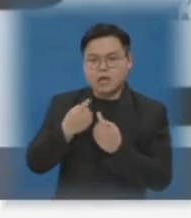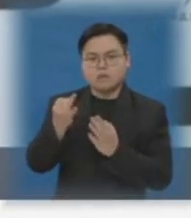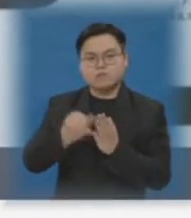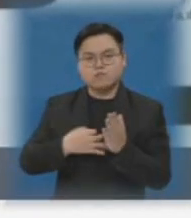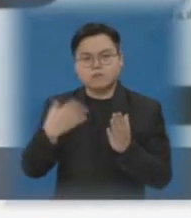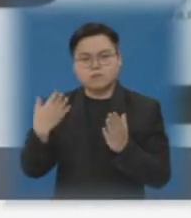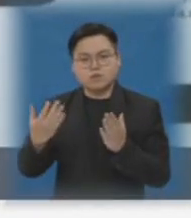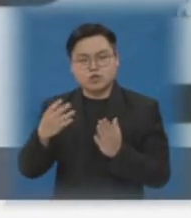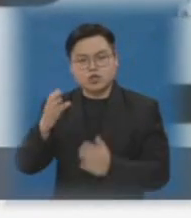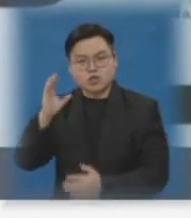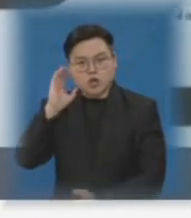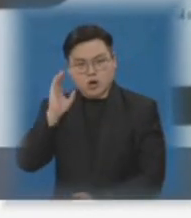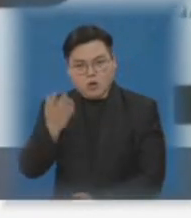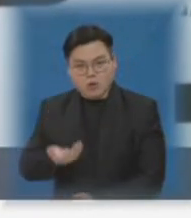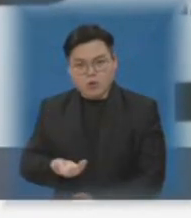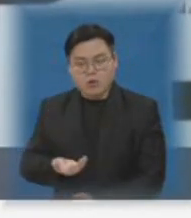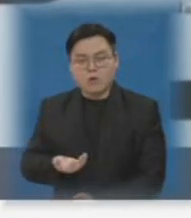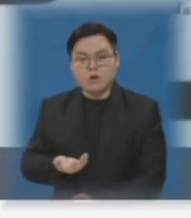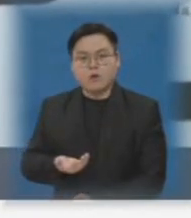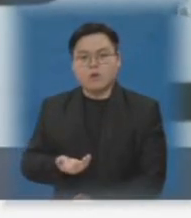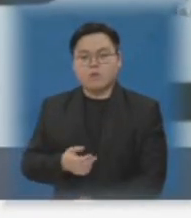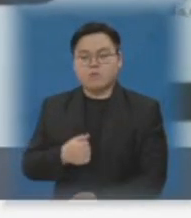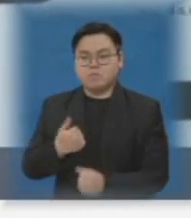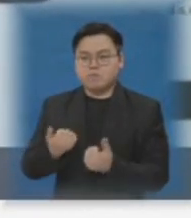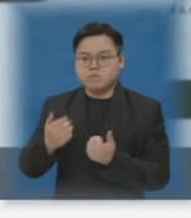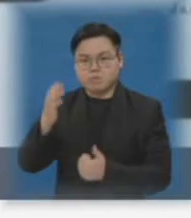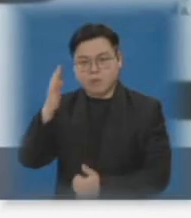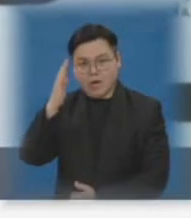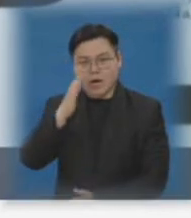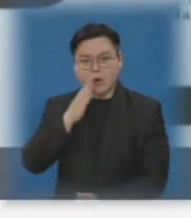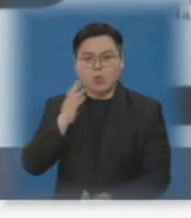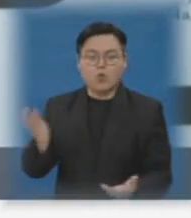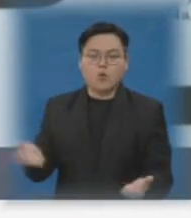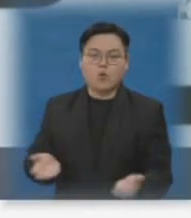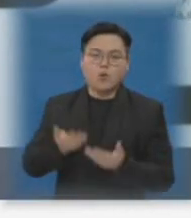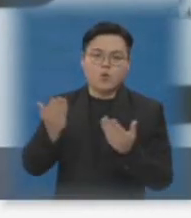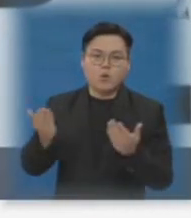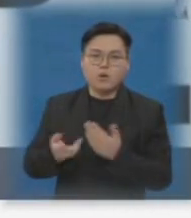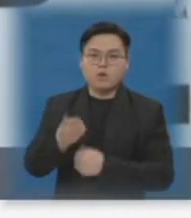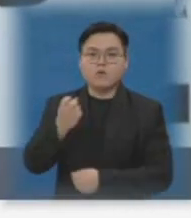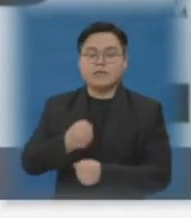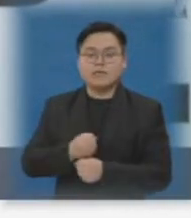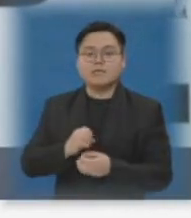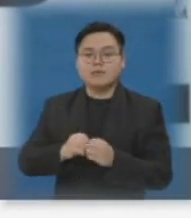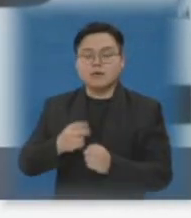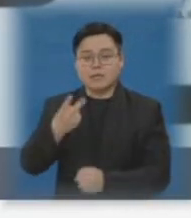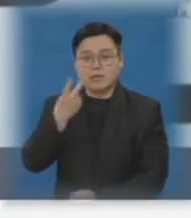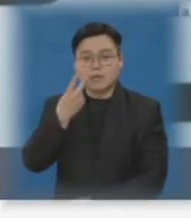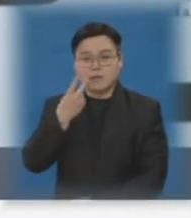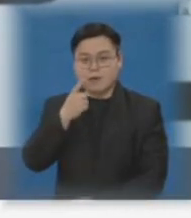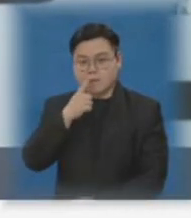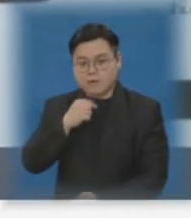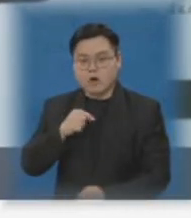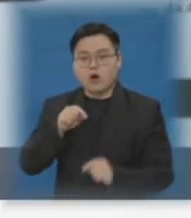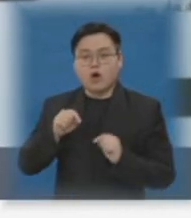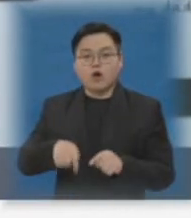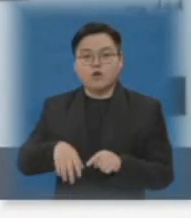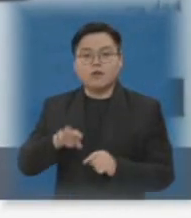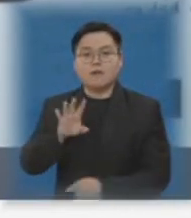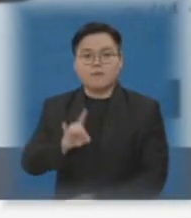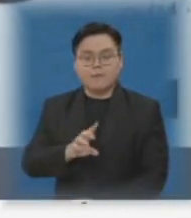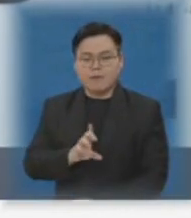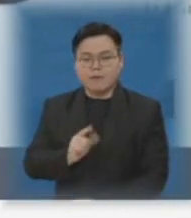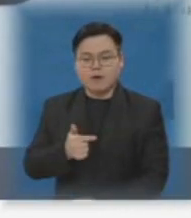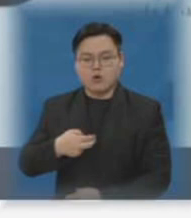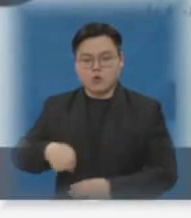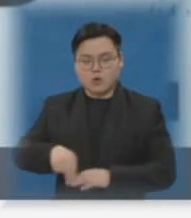одоо сонсож заамун одоо бас бусад эцэг эхчүүдтэй уриалсан ийм арга хэмжээг зохион байгуулдаг. Тэгээ өнөөдөр бол манай Баянголт үүрэг